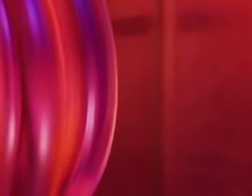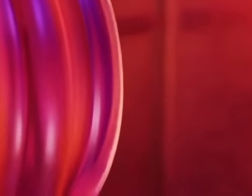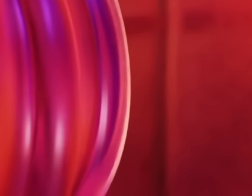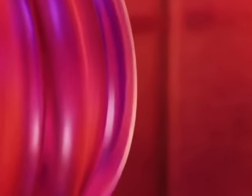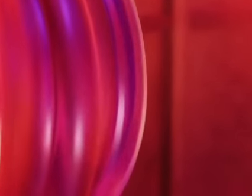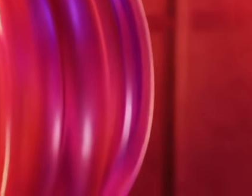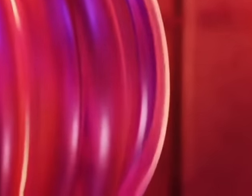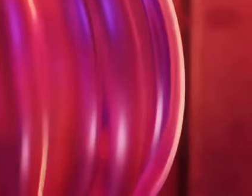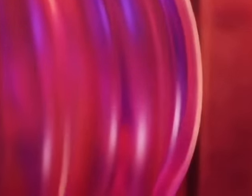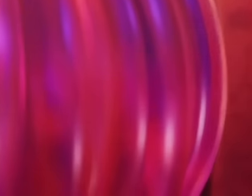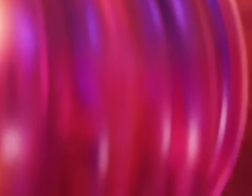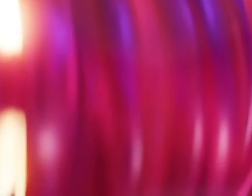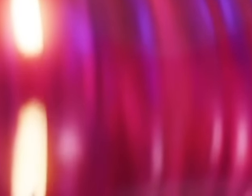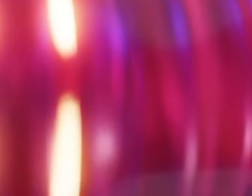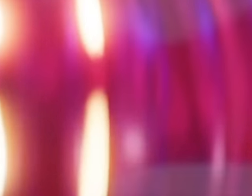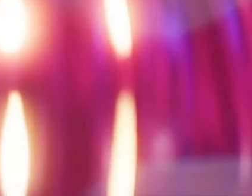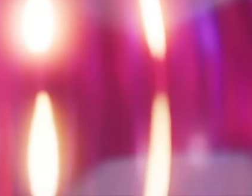واجعله لنا